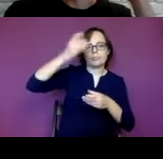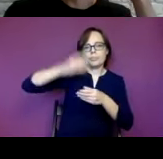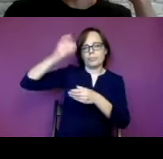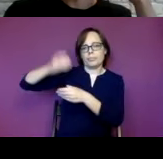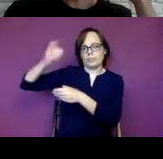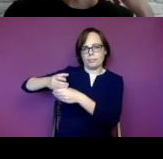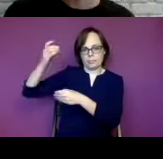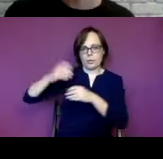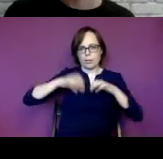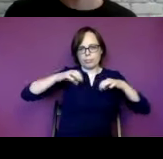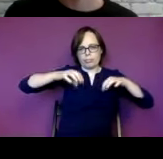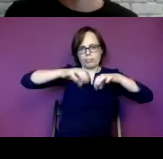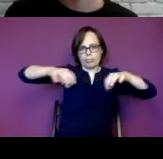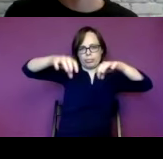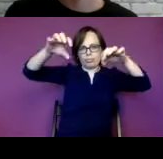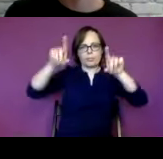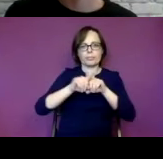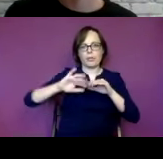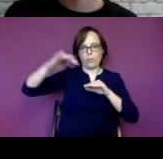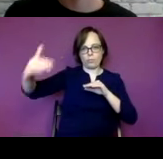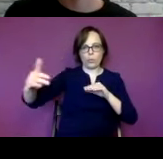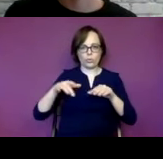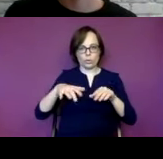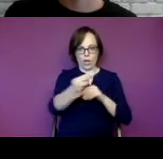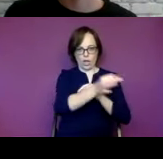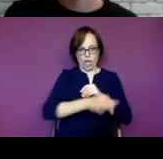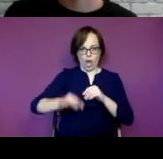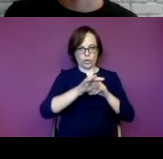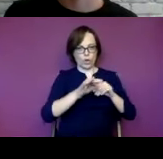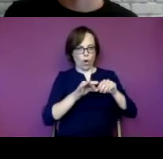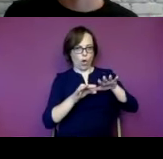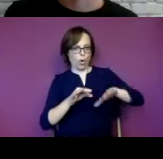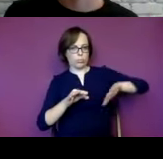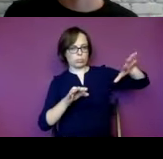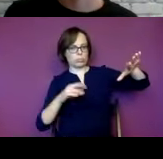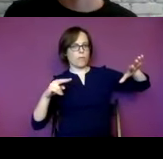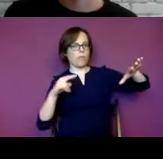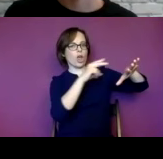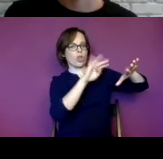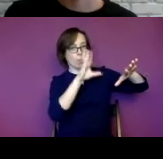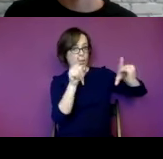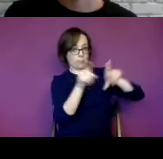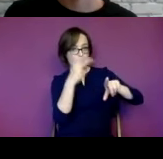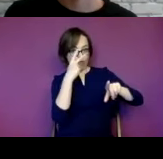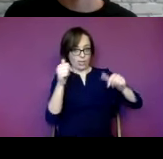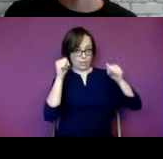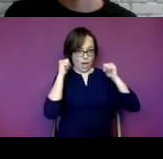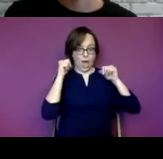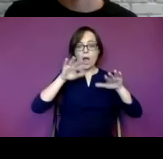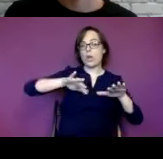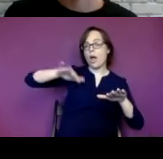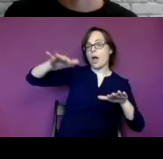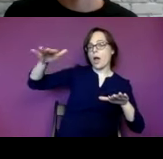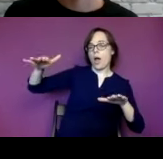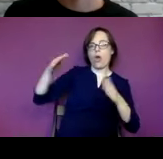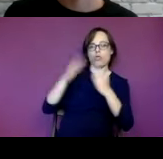widzą w lesie. No to są te dwie tożsamości, jedne z tych dwóch, o których dzisiaj rozmawialiśmy, patrząc oczywiście poprzez